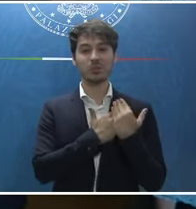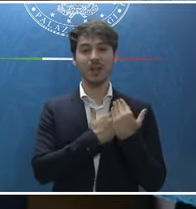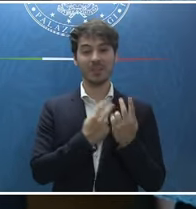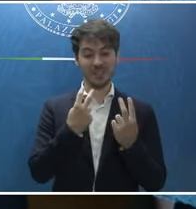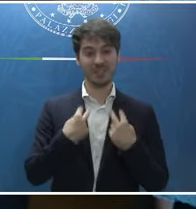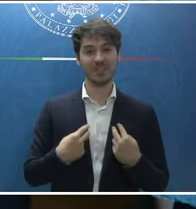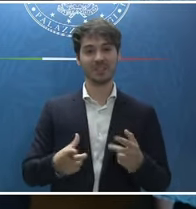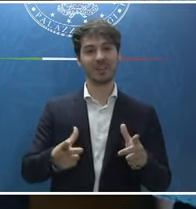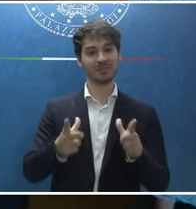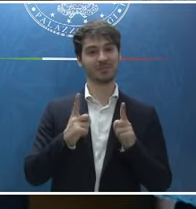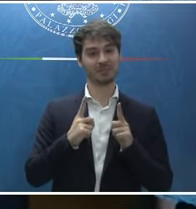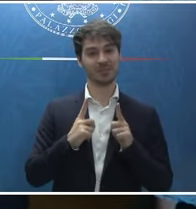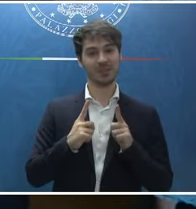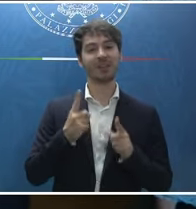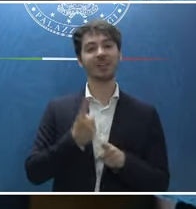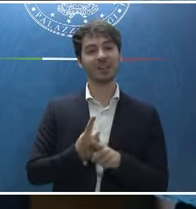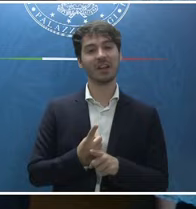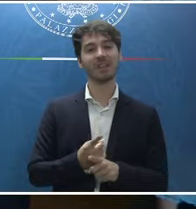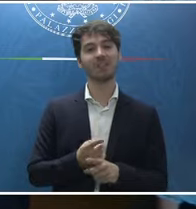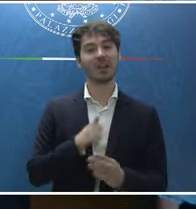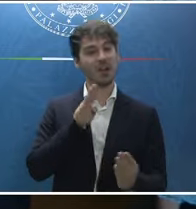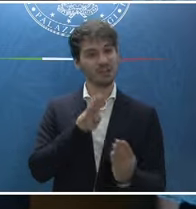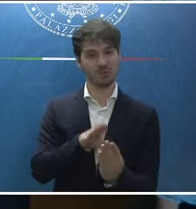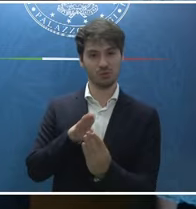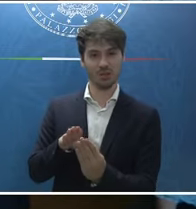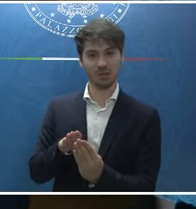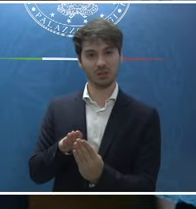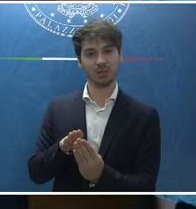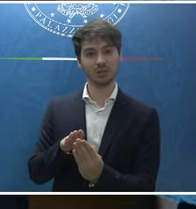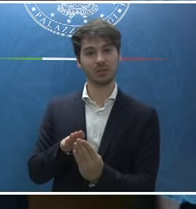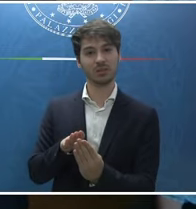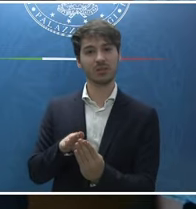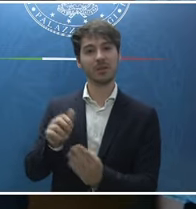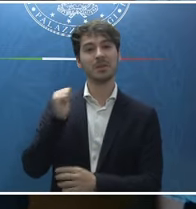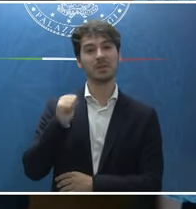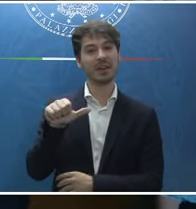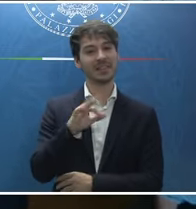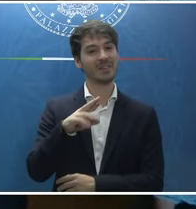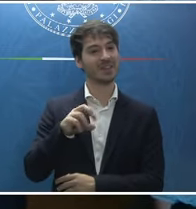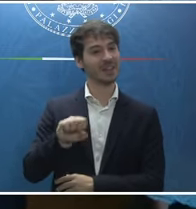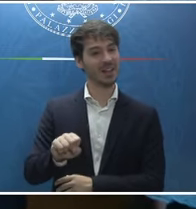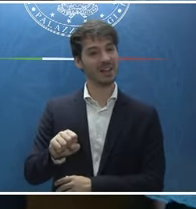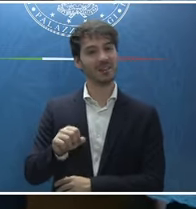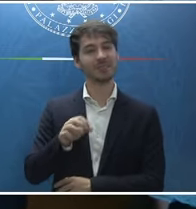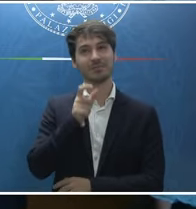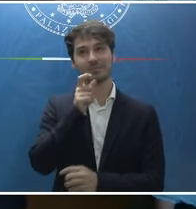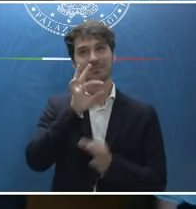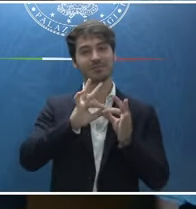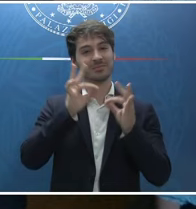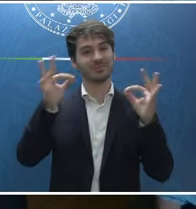chiama a esercitare fino in fondo. Prima Safiria citava molto